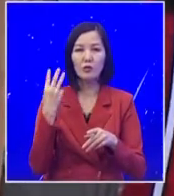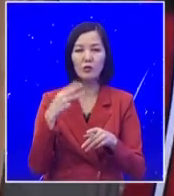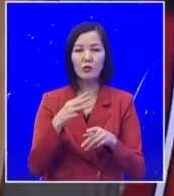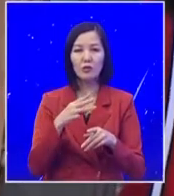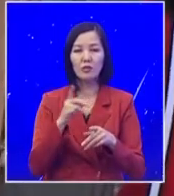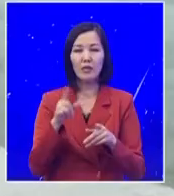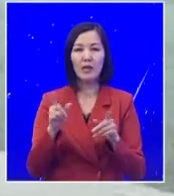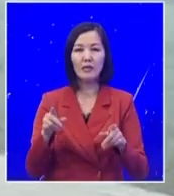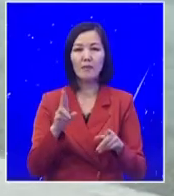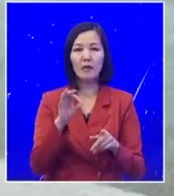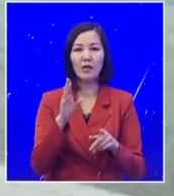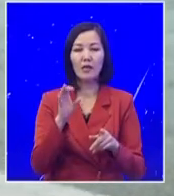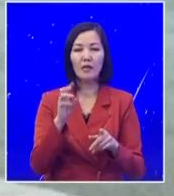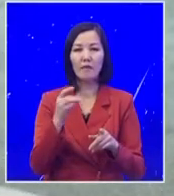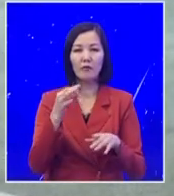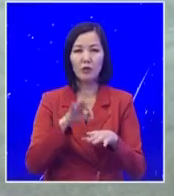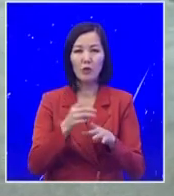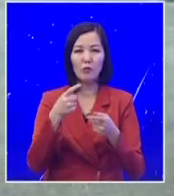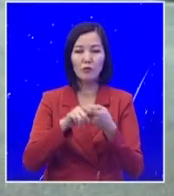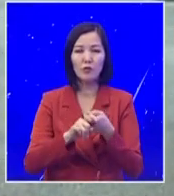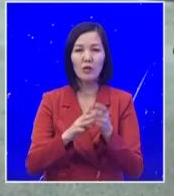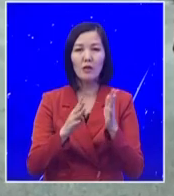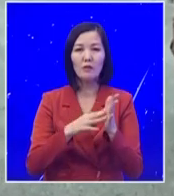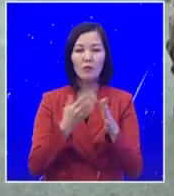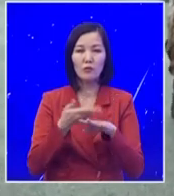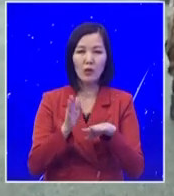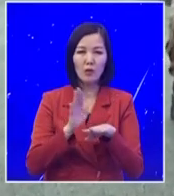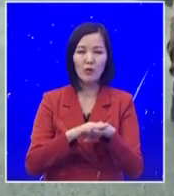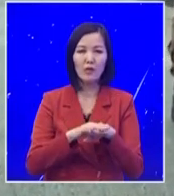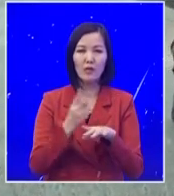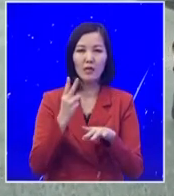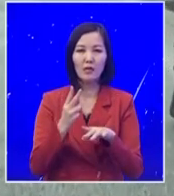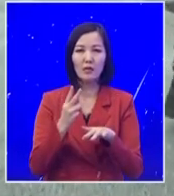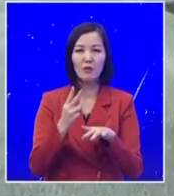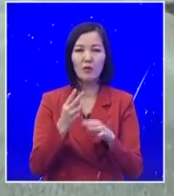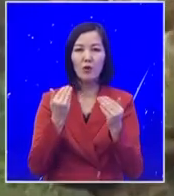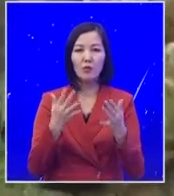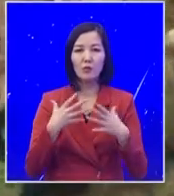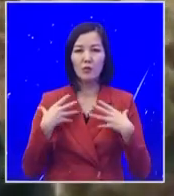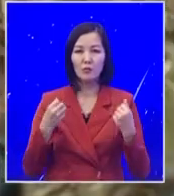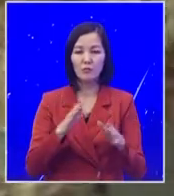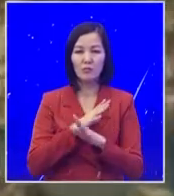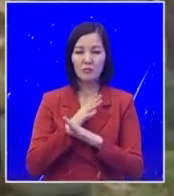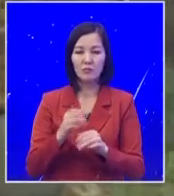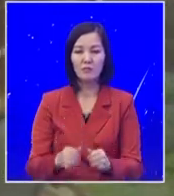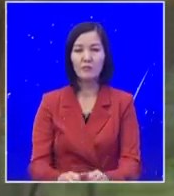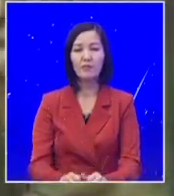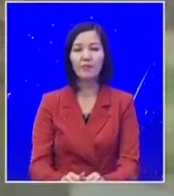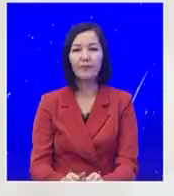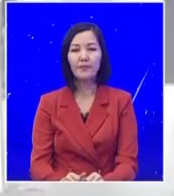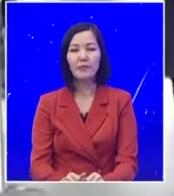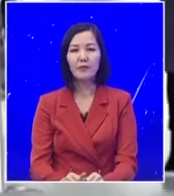астам адам коронавирус жұқтырған. Олардың 9-ы ауыр халде жатса, 2-і осы дерттен көз жұмды.